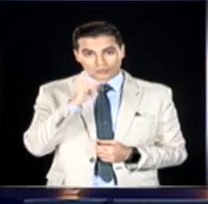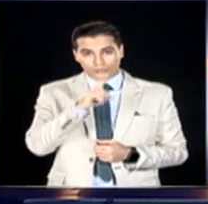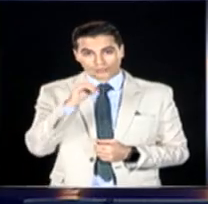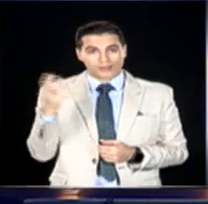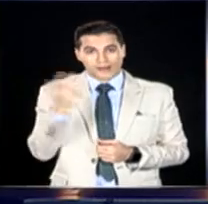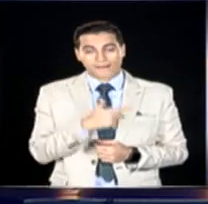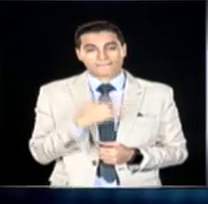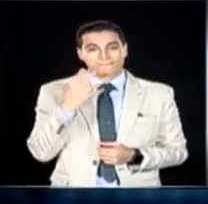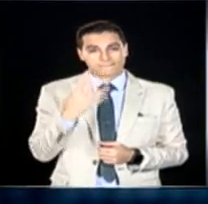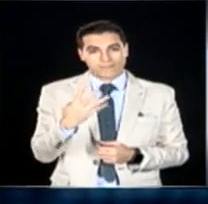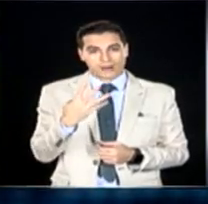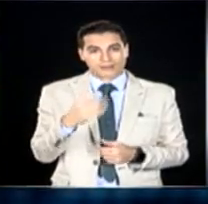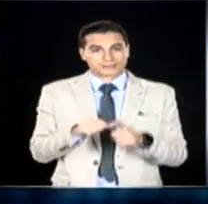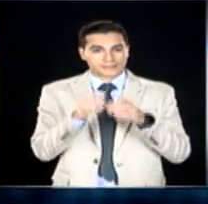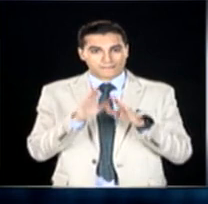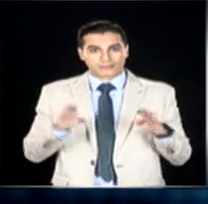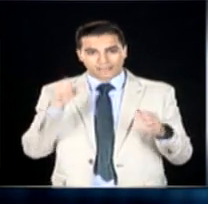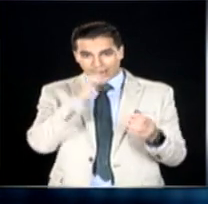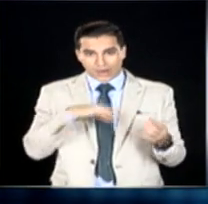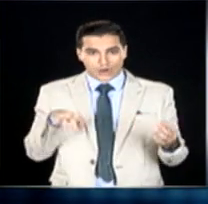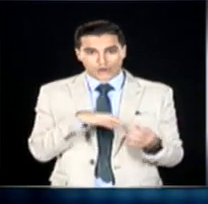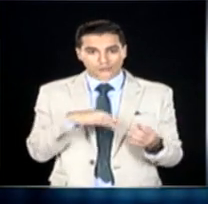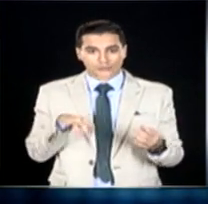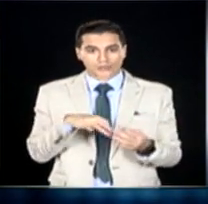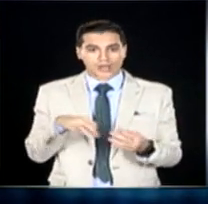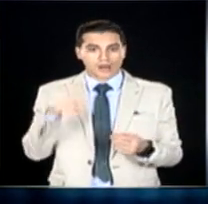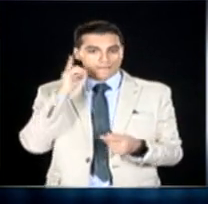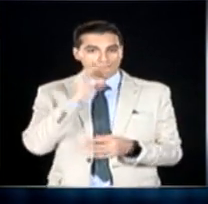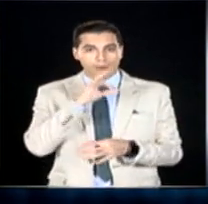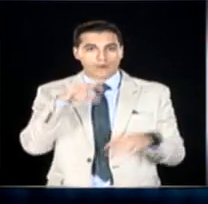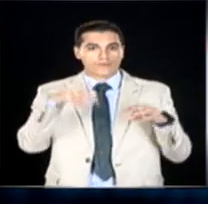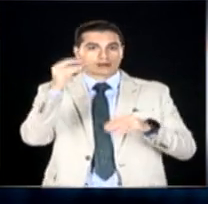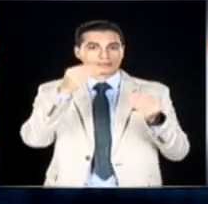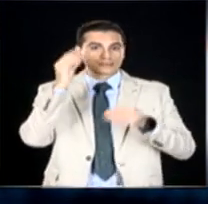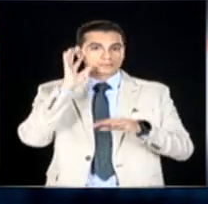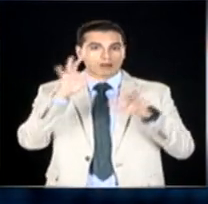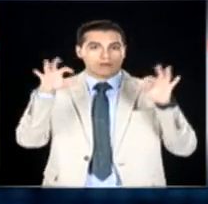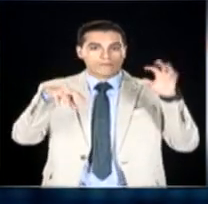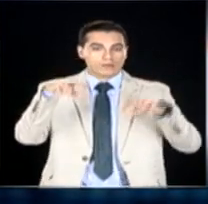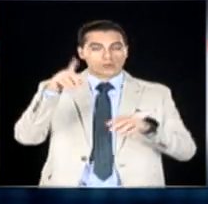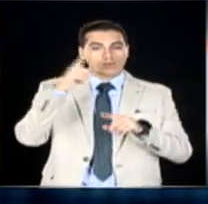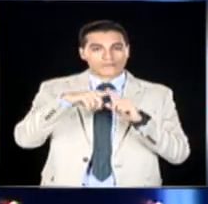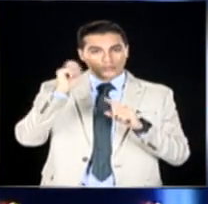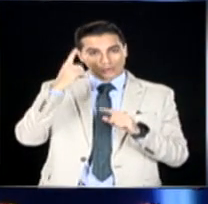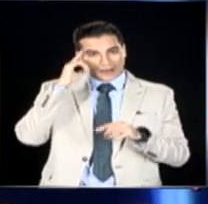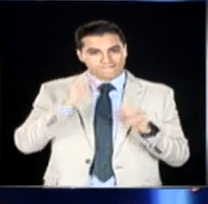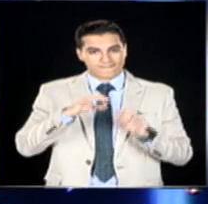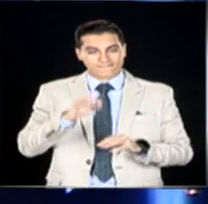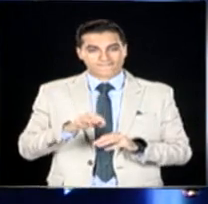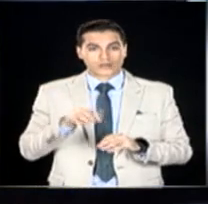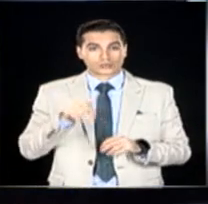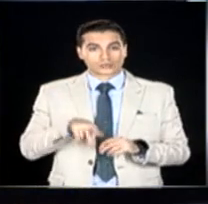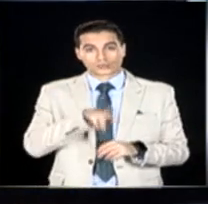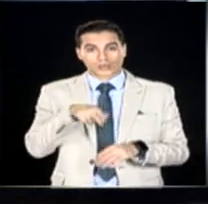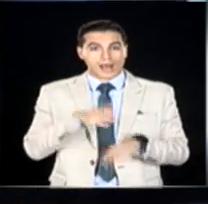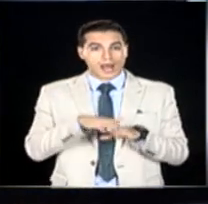فقرة الفنون، أربع أسئلة: سينما ومسرح، أغاني وموسيقى، لوحات ومعالم، وسرعة البديع. طبعا